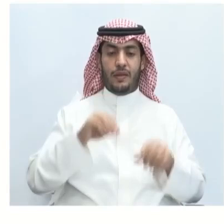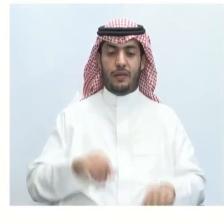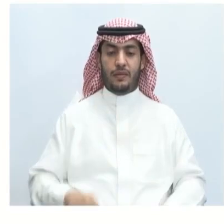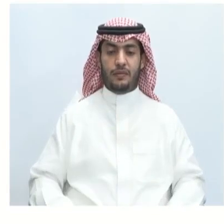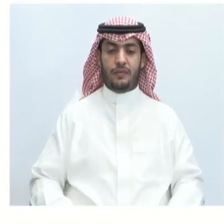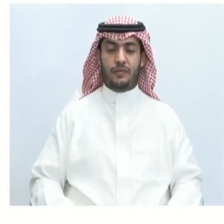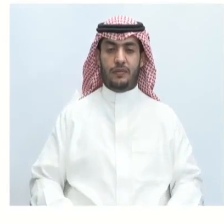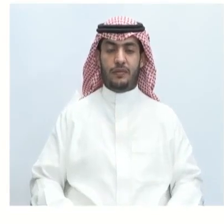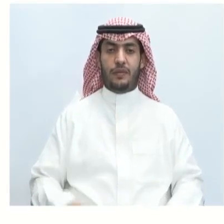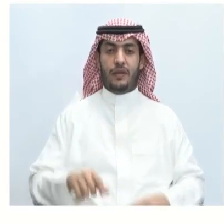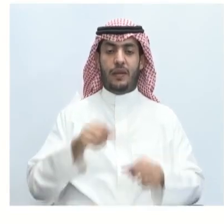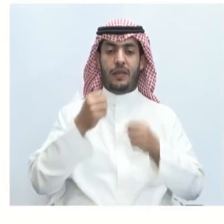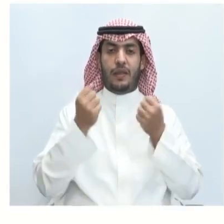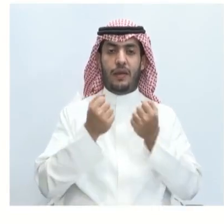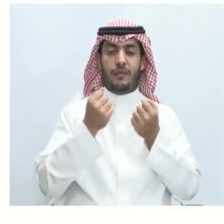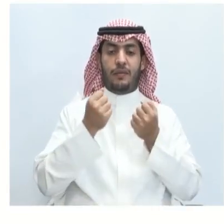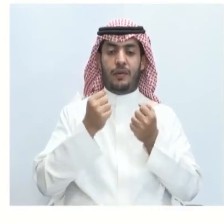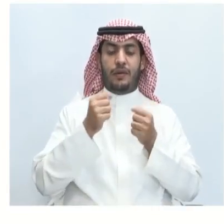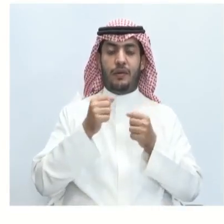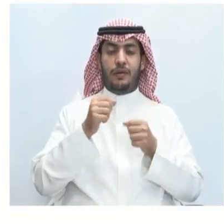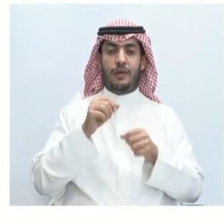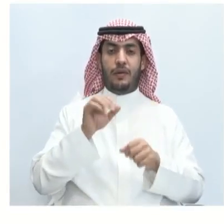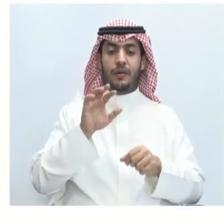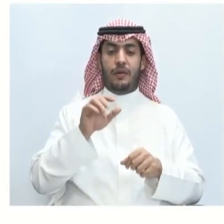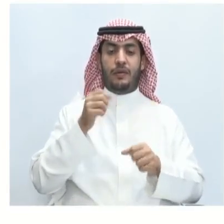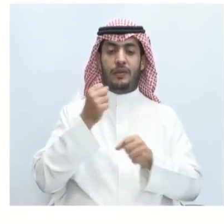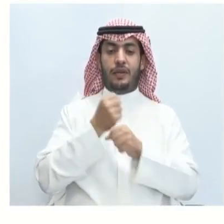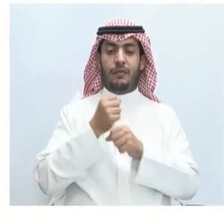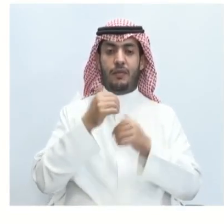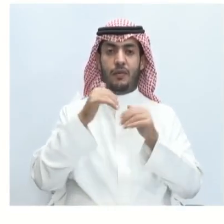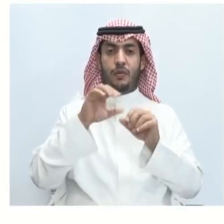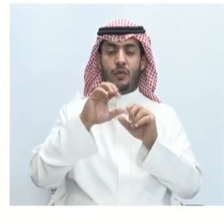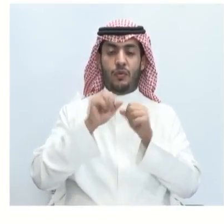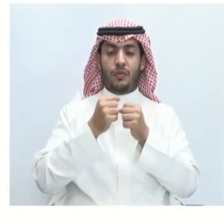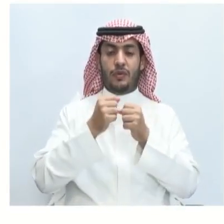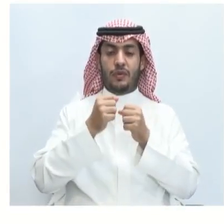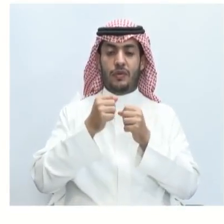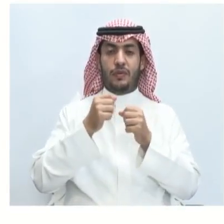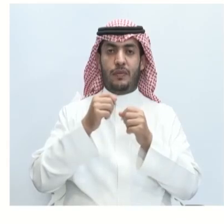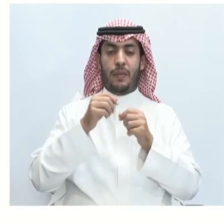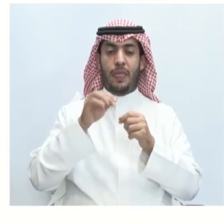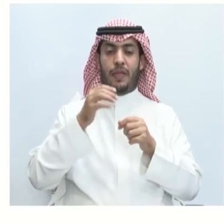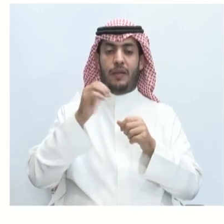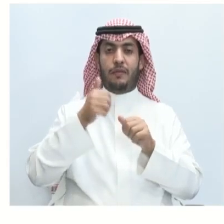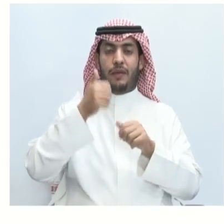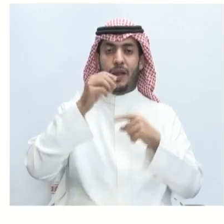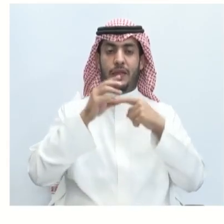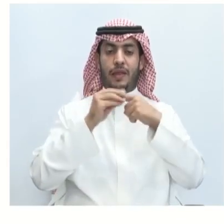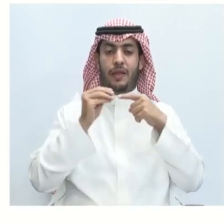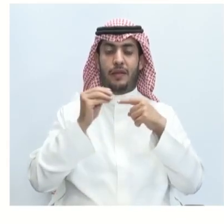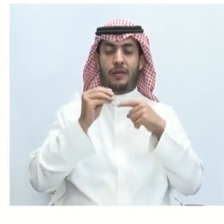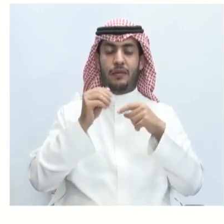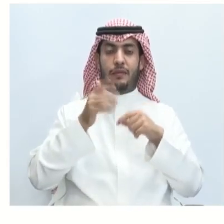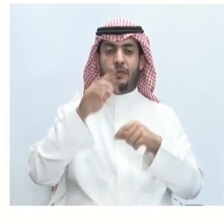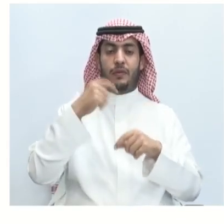منه ننتقل الى التدريبات هنا يقول استعمل نماذج الكسور او استعمل نماذج الكسور لتجد ناتج